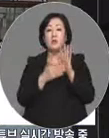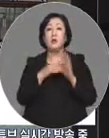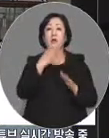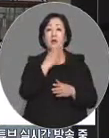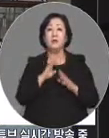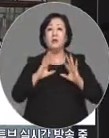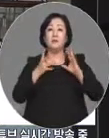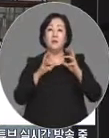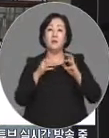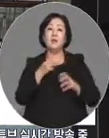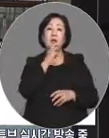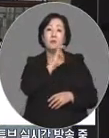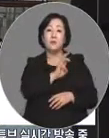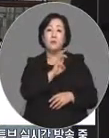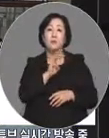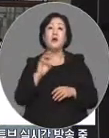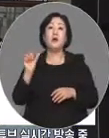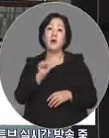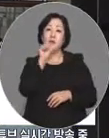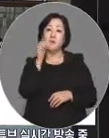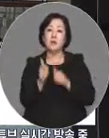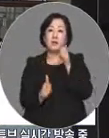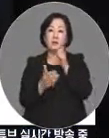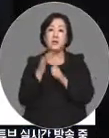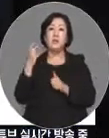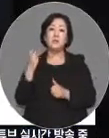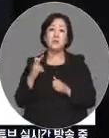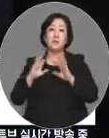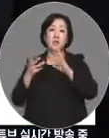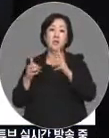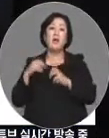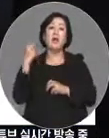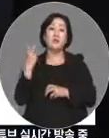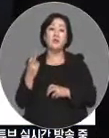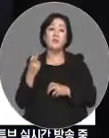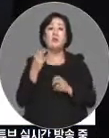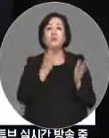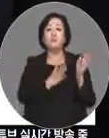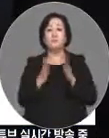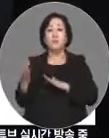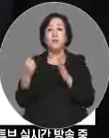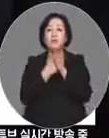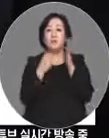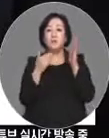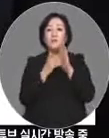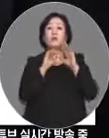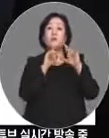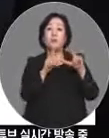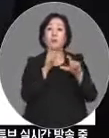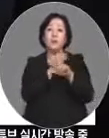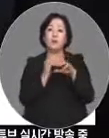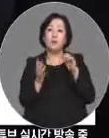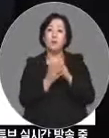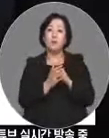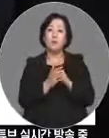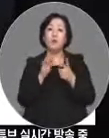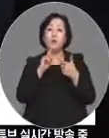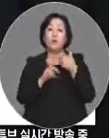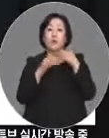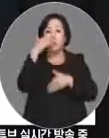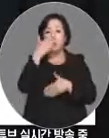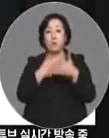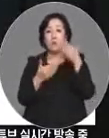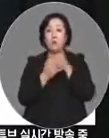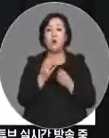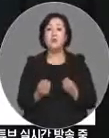14개국 30편과 아시아 경쟁작 12개국 12편을 선정했다고 밝혔습니다. 이 작품들은 7회